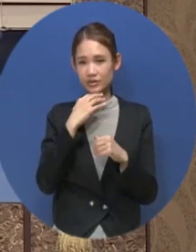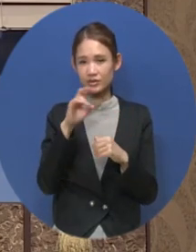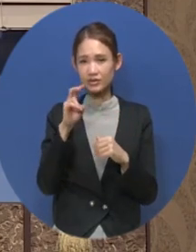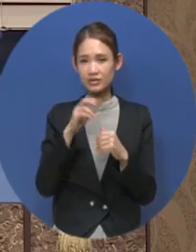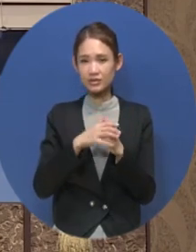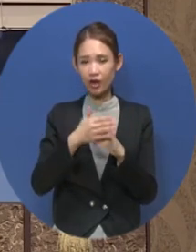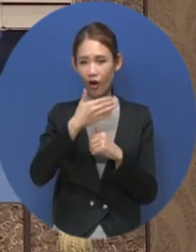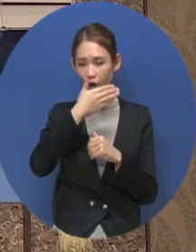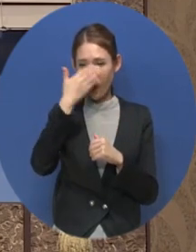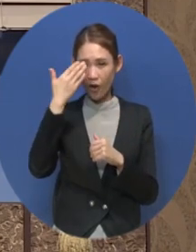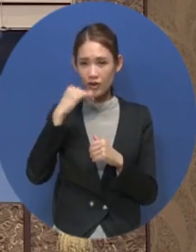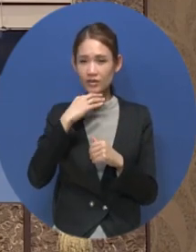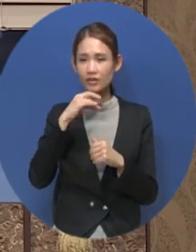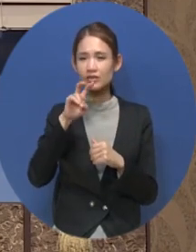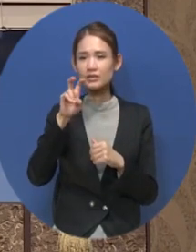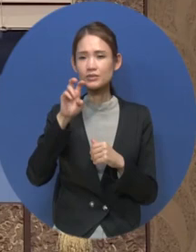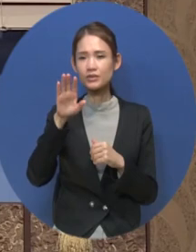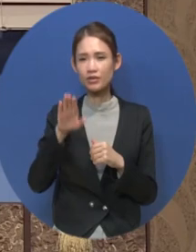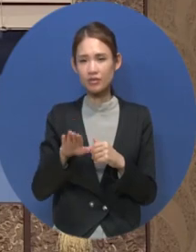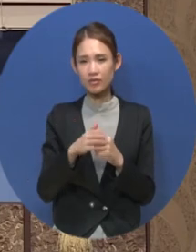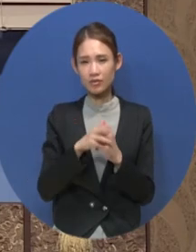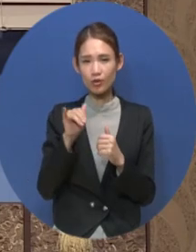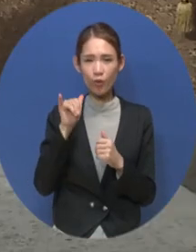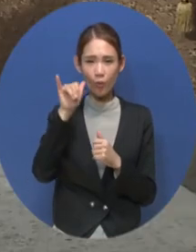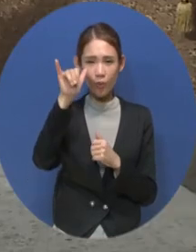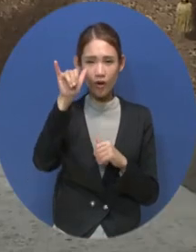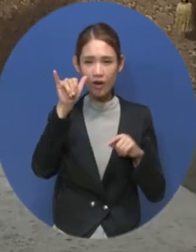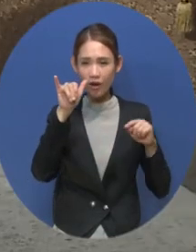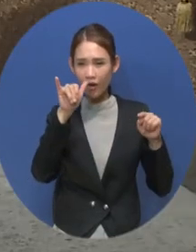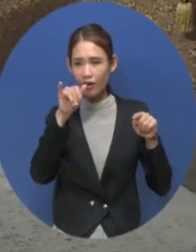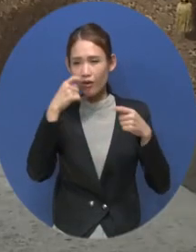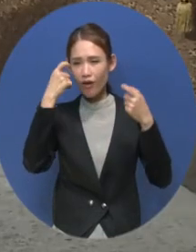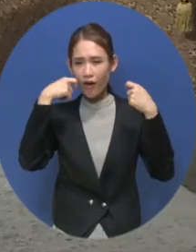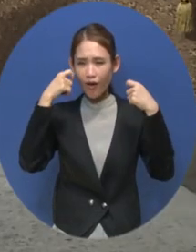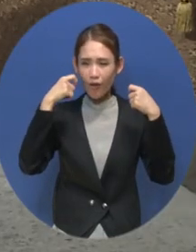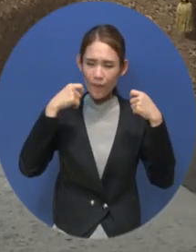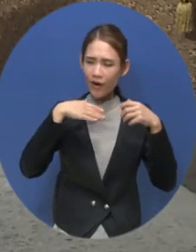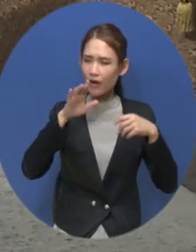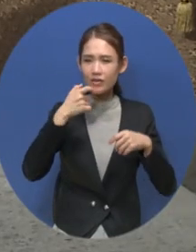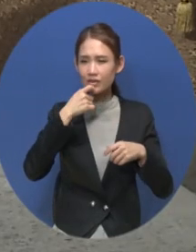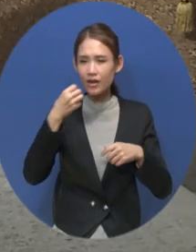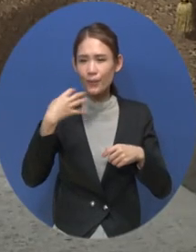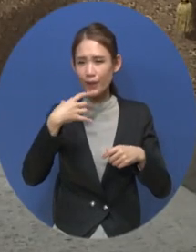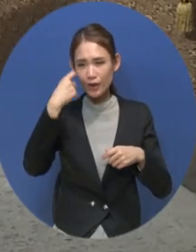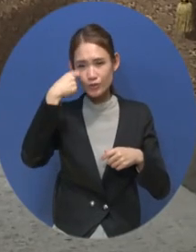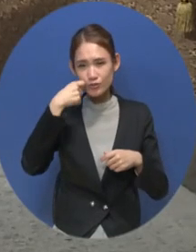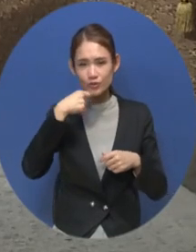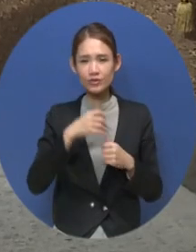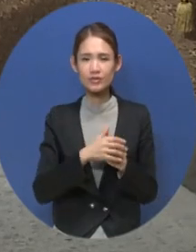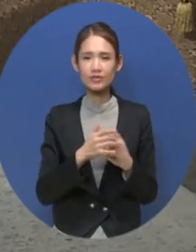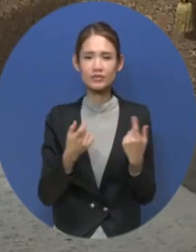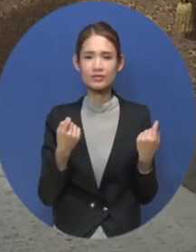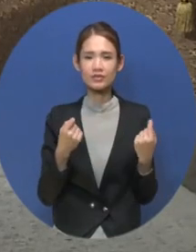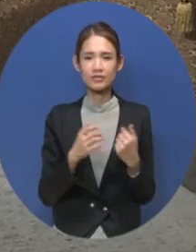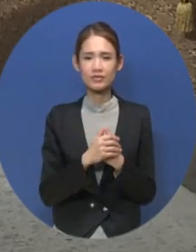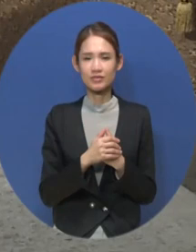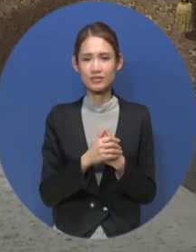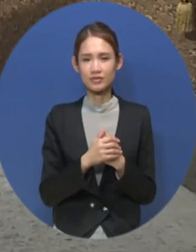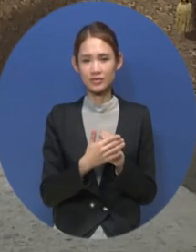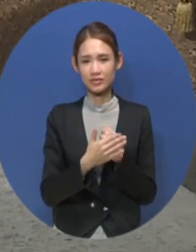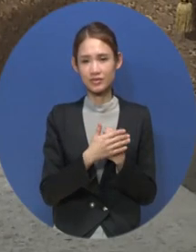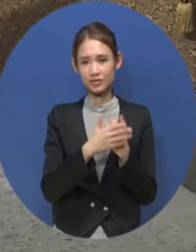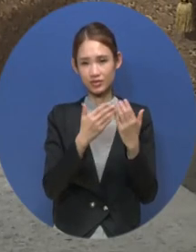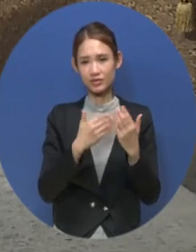합니다. 저희 20세 이하에 네. 공항에 가면서 막 웁니다. 네, 가기 싫어서 네. 그렇죠. 그런 한국에서는 이렇게 지원을